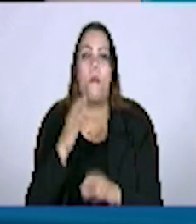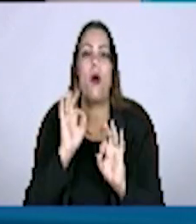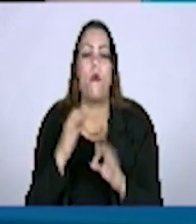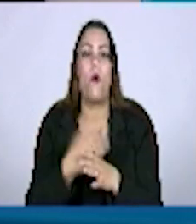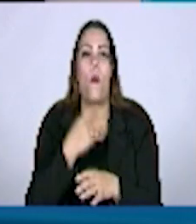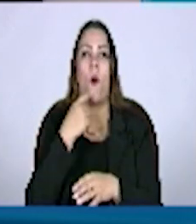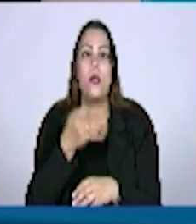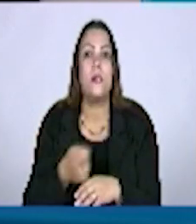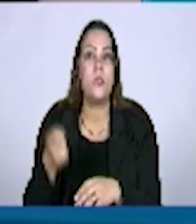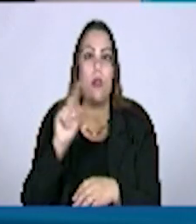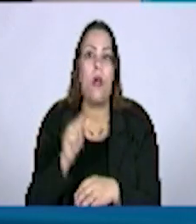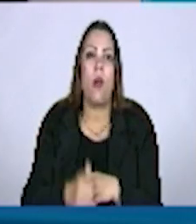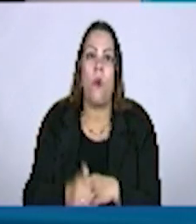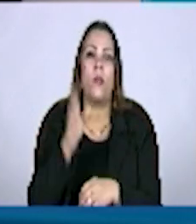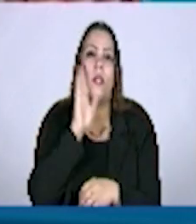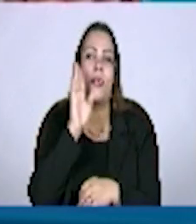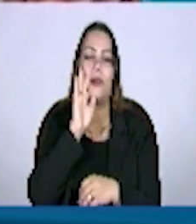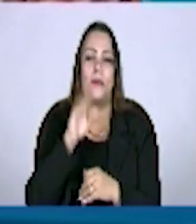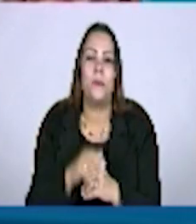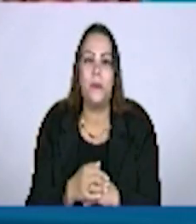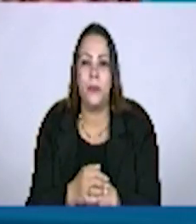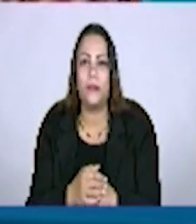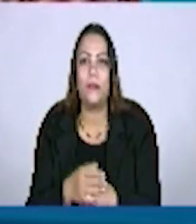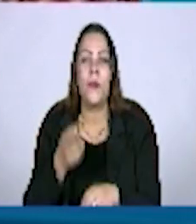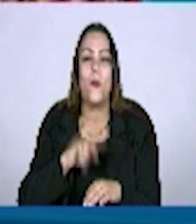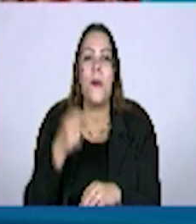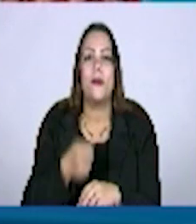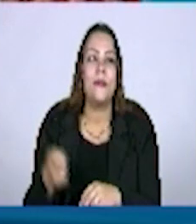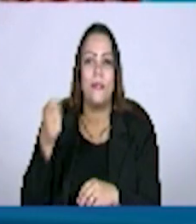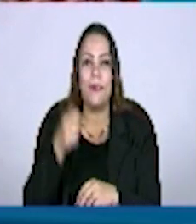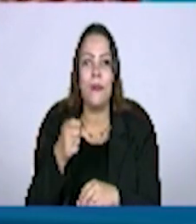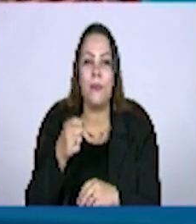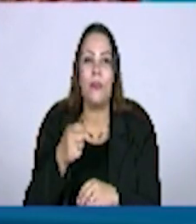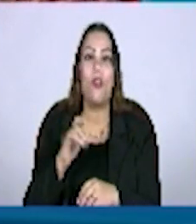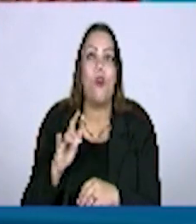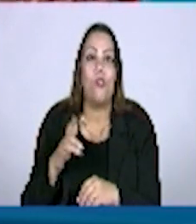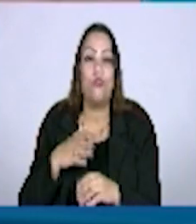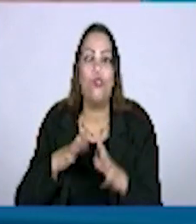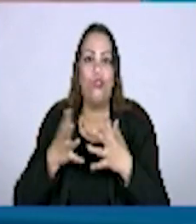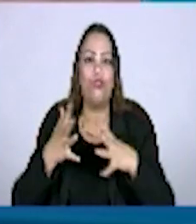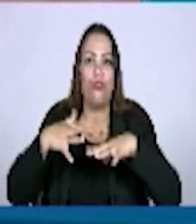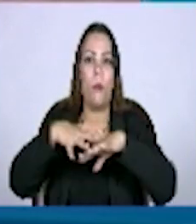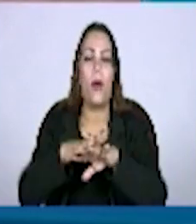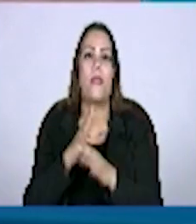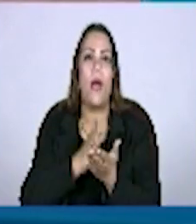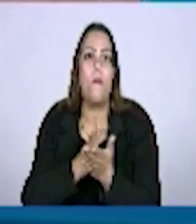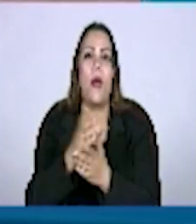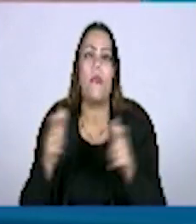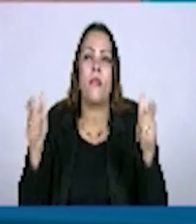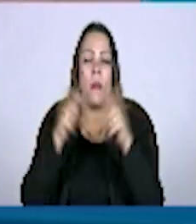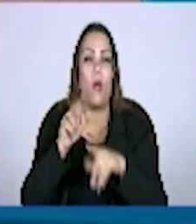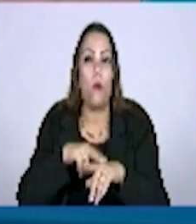جدا وهي زياده جوده التعليم وزياده شبكه الامان الاجتماعي